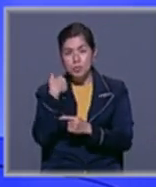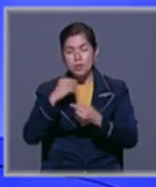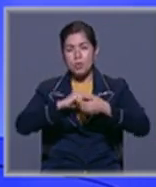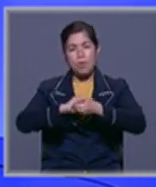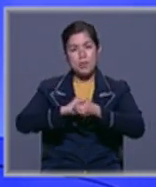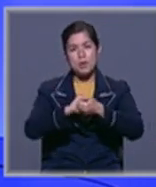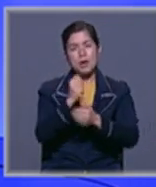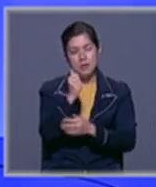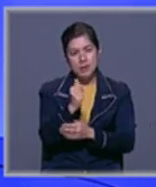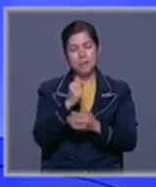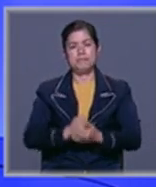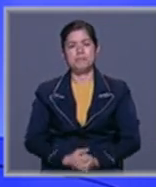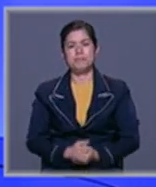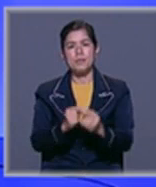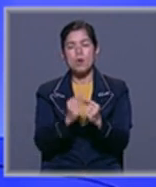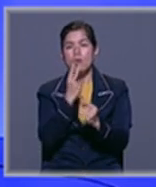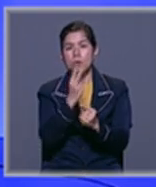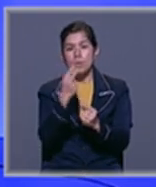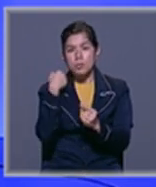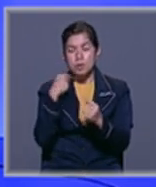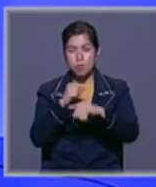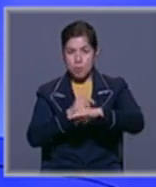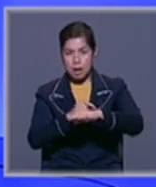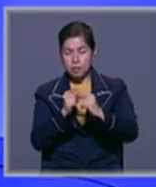แบบนี้ไม่ค่อยเห็นติดตาม Overview ได้ไหมนะครับวันและเวล